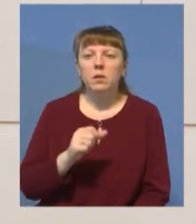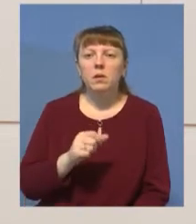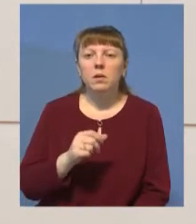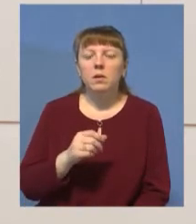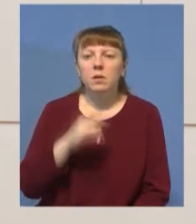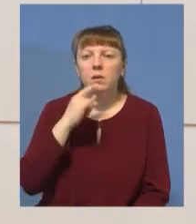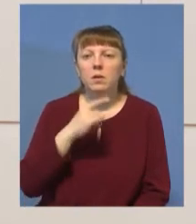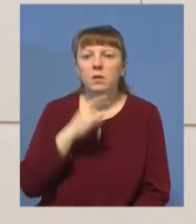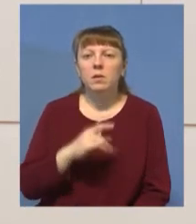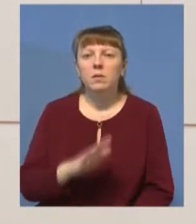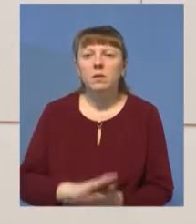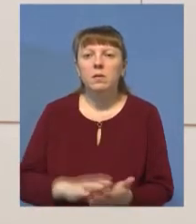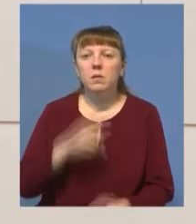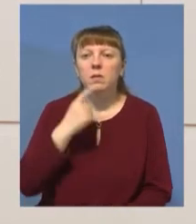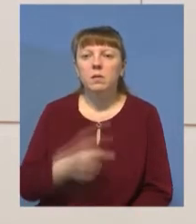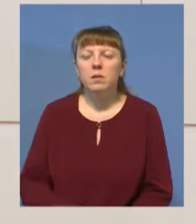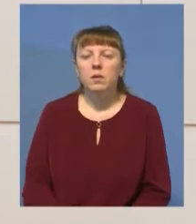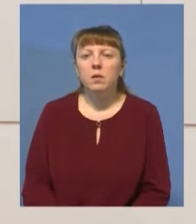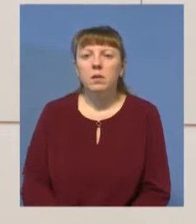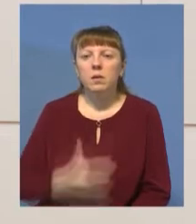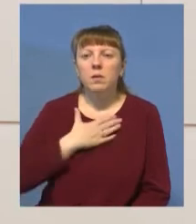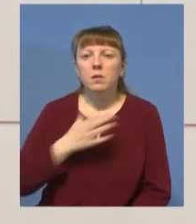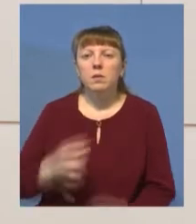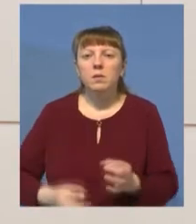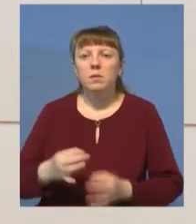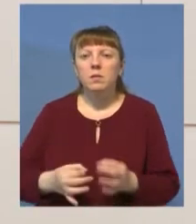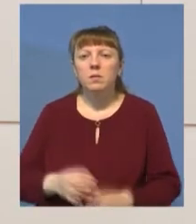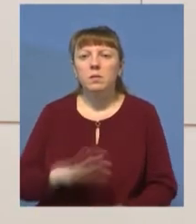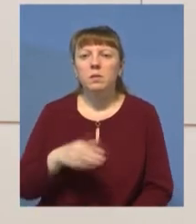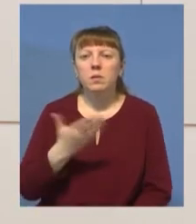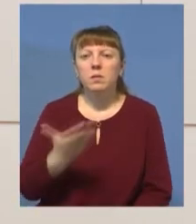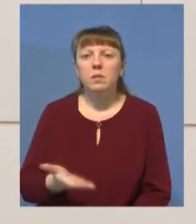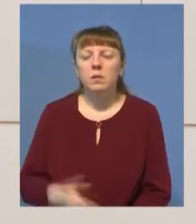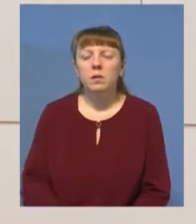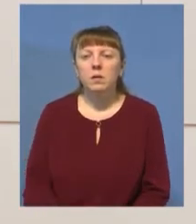дальше, нежели Российская Федерация. Все наши судебные заседания мы проводим